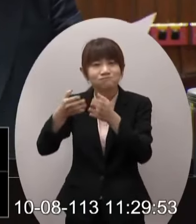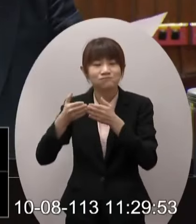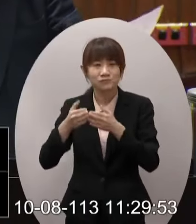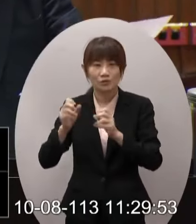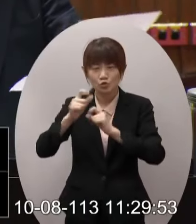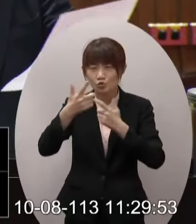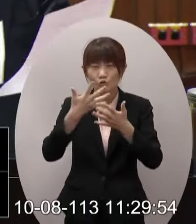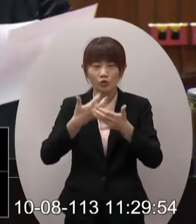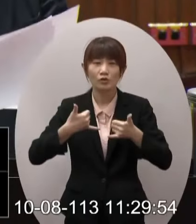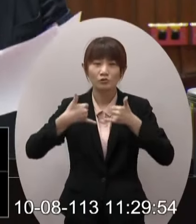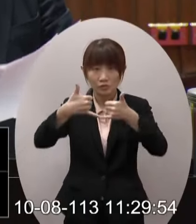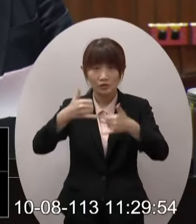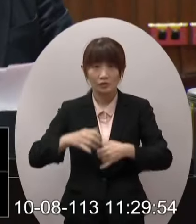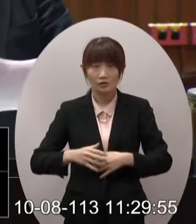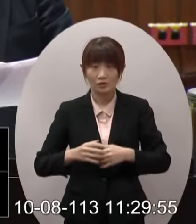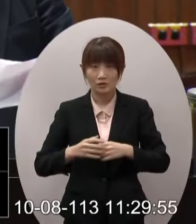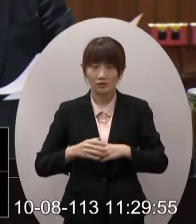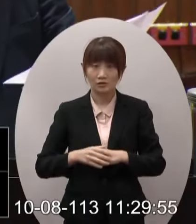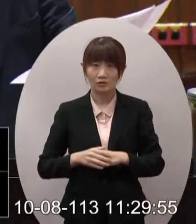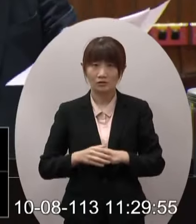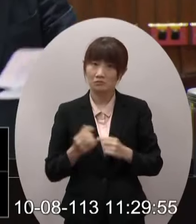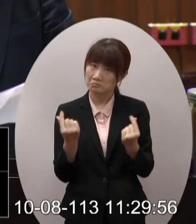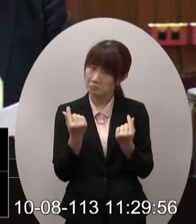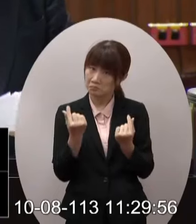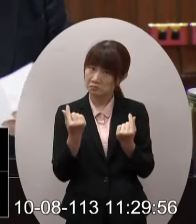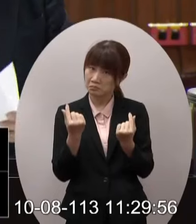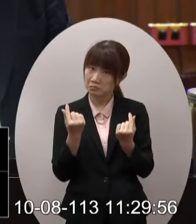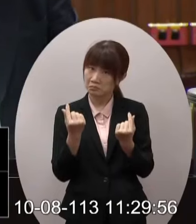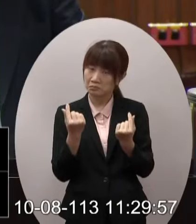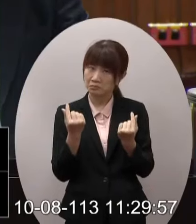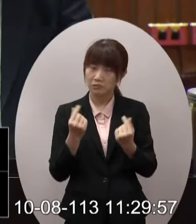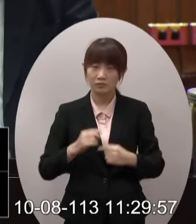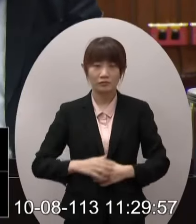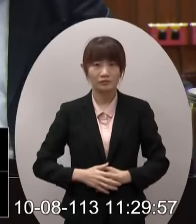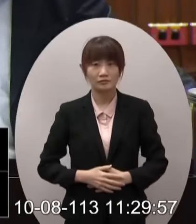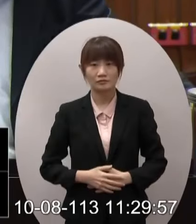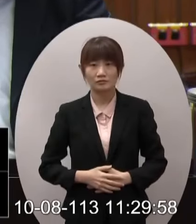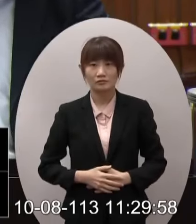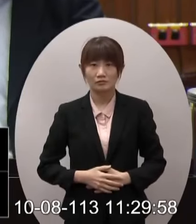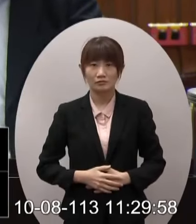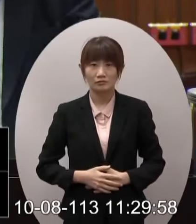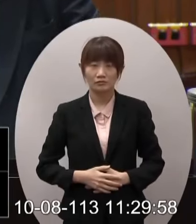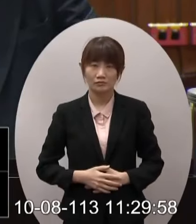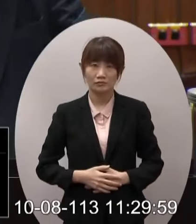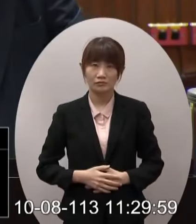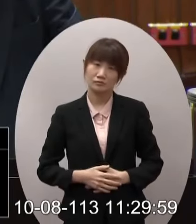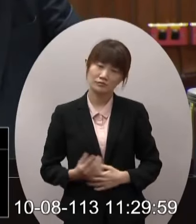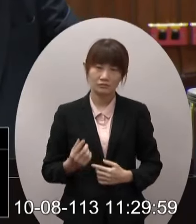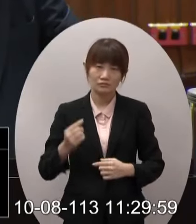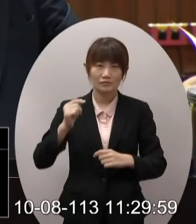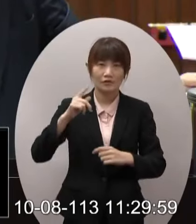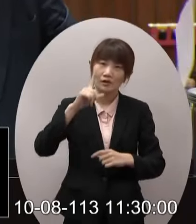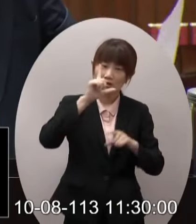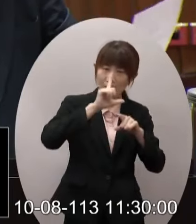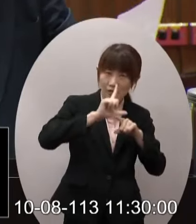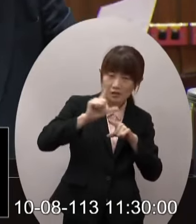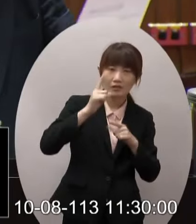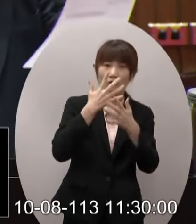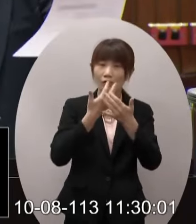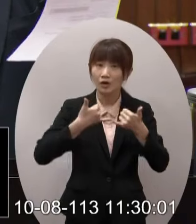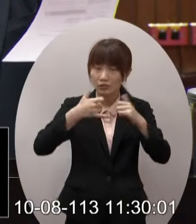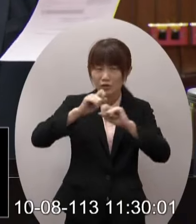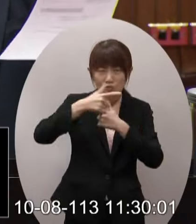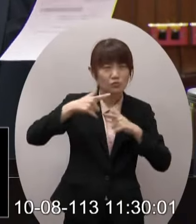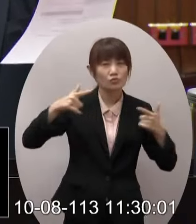台，什么 Name，这个 GoDaddy 啦、NameZero 啦，或